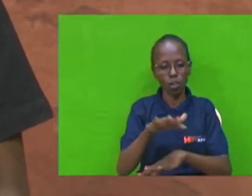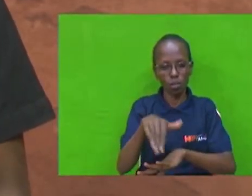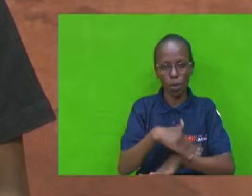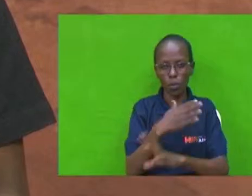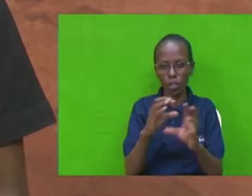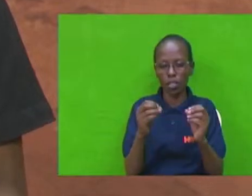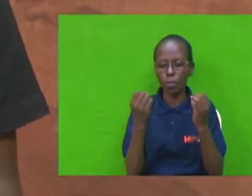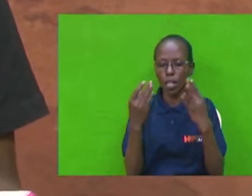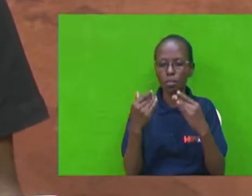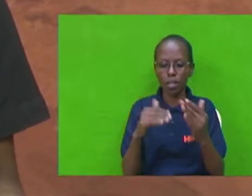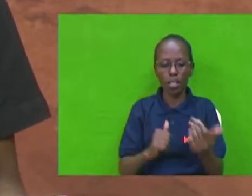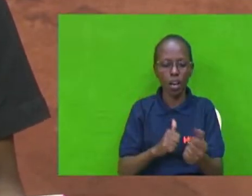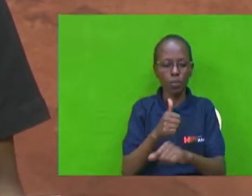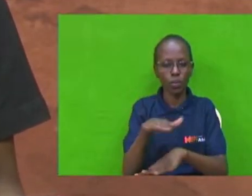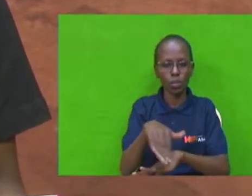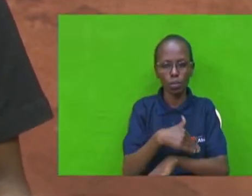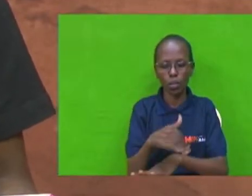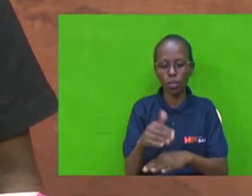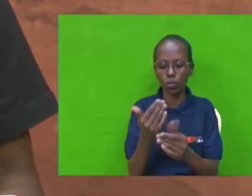wamevuka mipaka, watoto